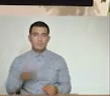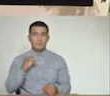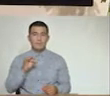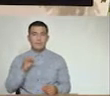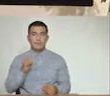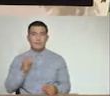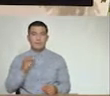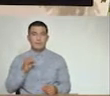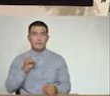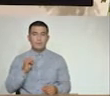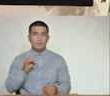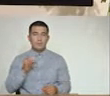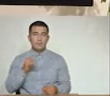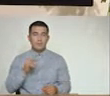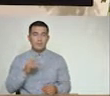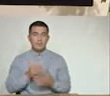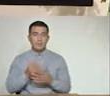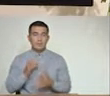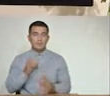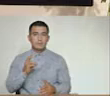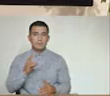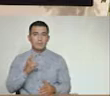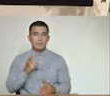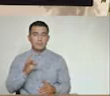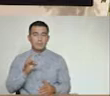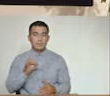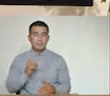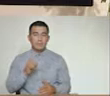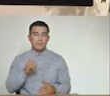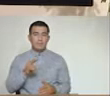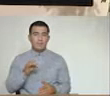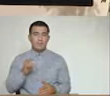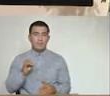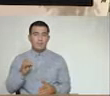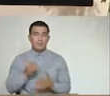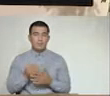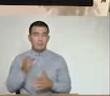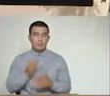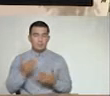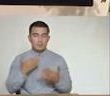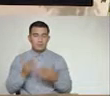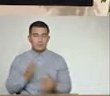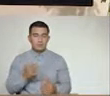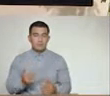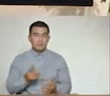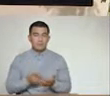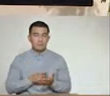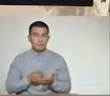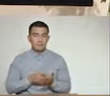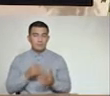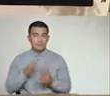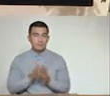va sporalilar mavzusini ko'rib o'tamiz. Daftar va kitoblaringizni olgan bo'lsangiz,